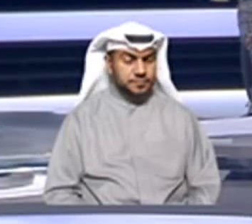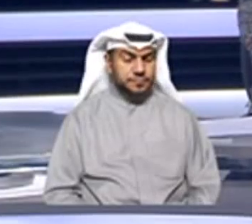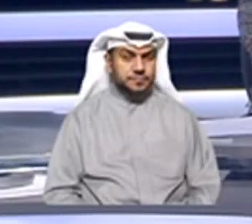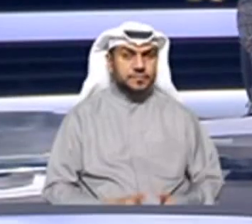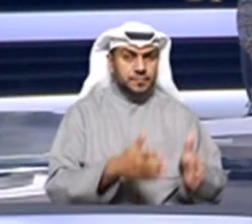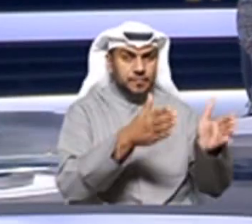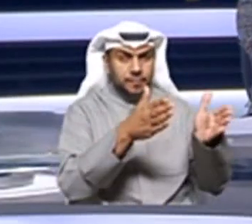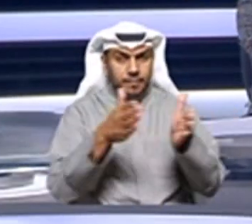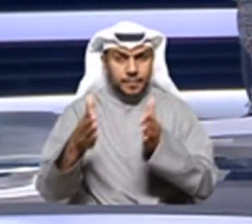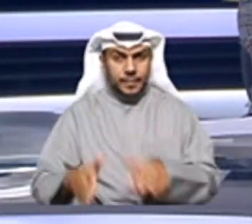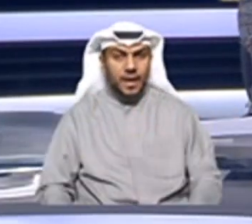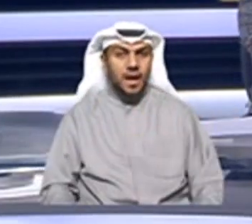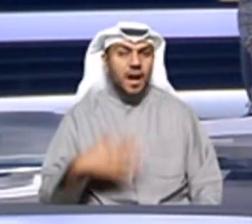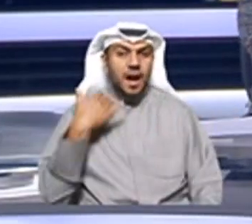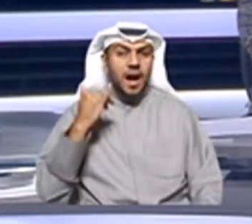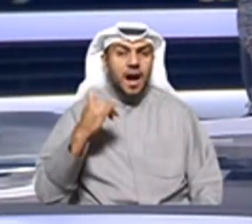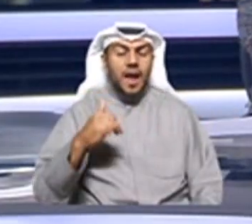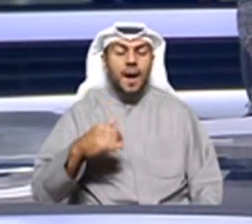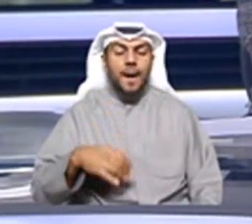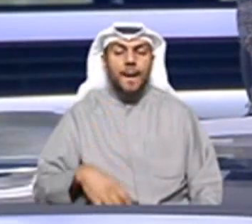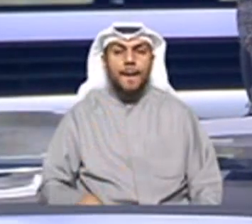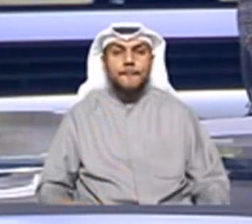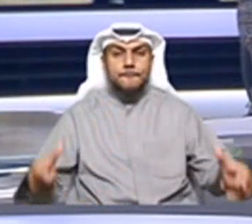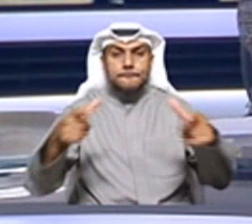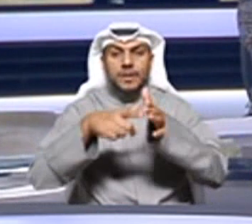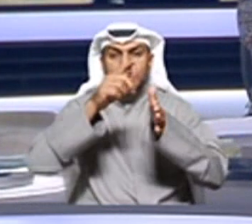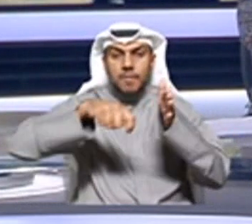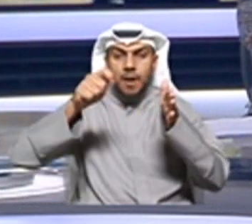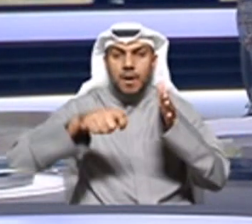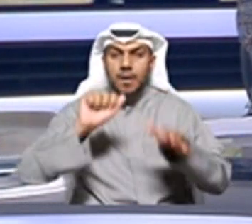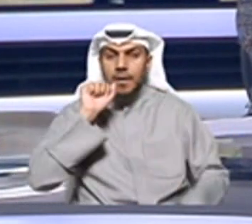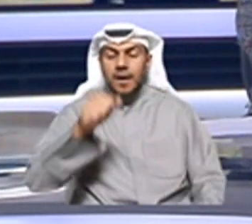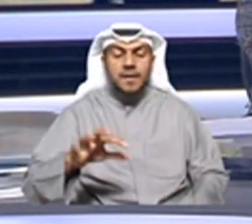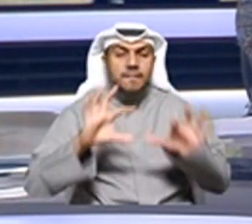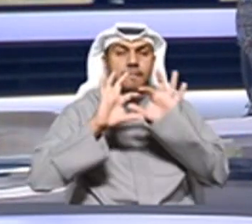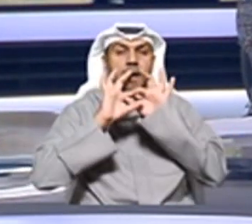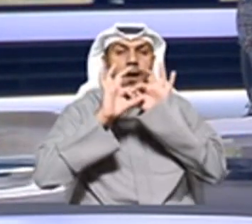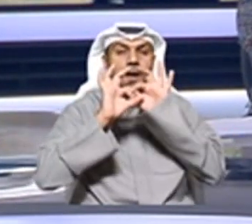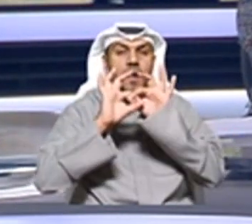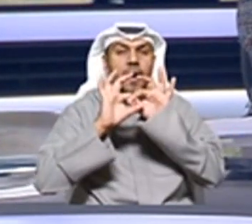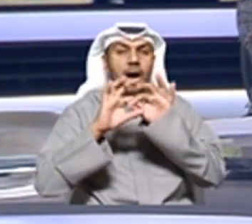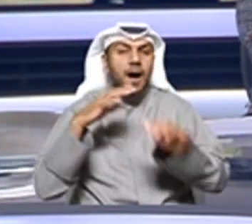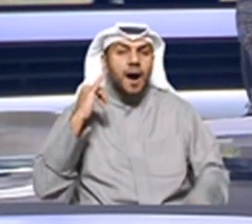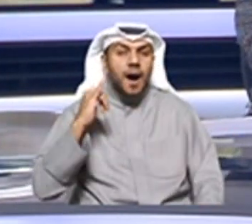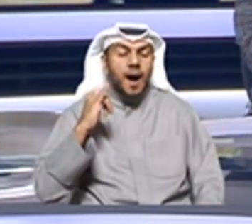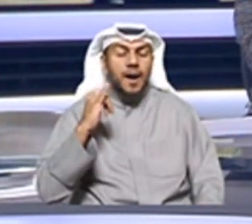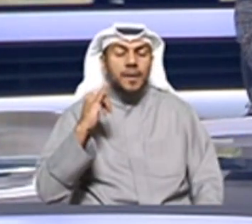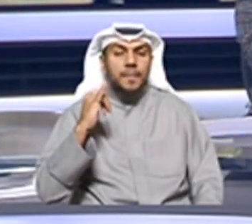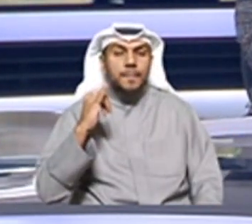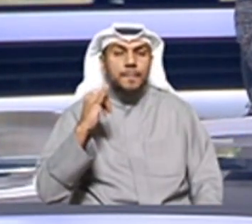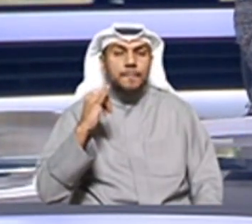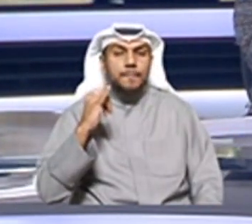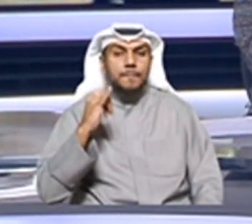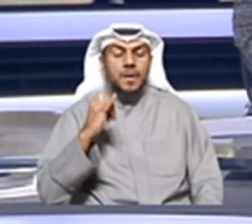دعا البرلمان العربي في جلسته العامة التي عقدت بمقر الأمانة العامة بالجامعة العربية في القاهرة، دعا إلى إنهاء الصراعات